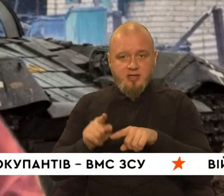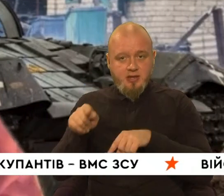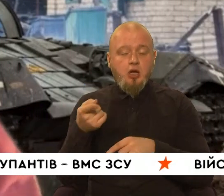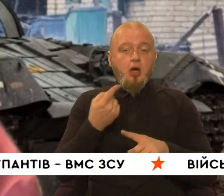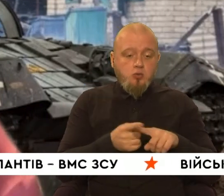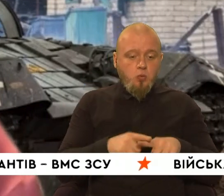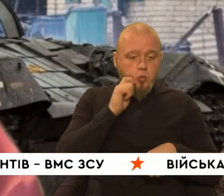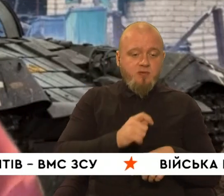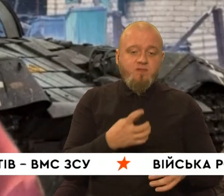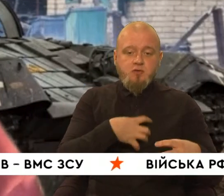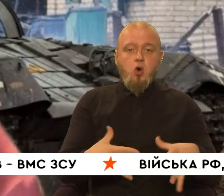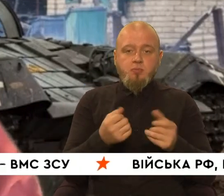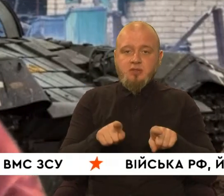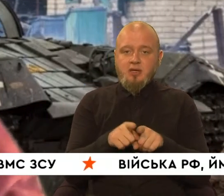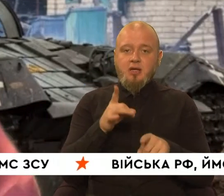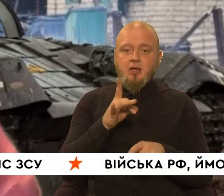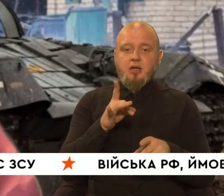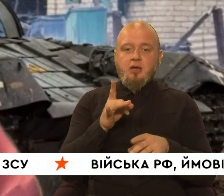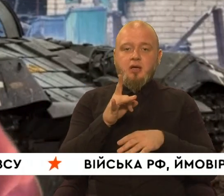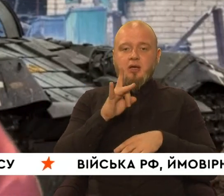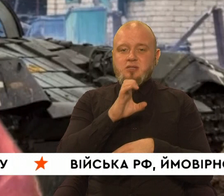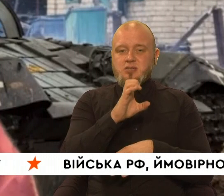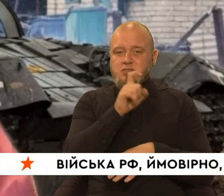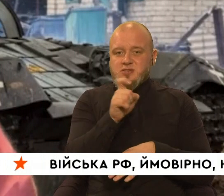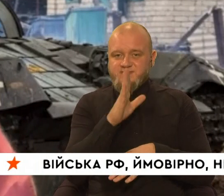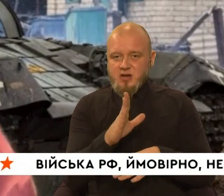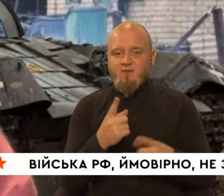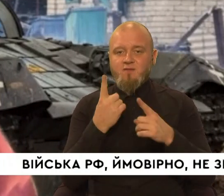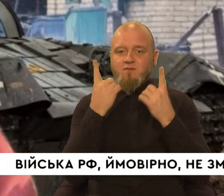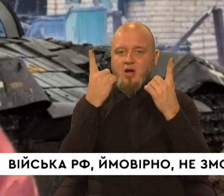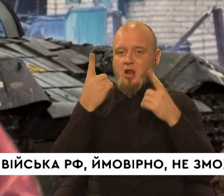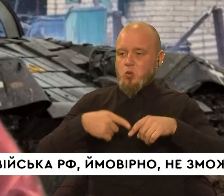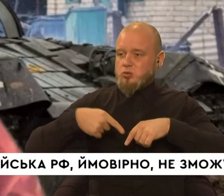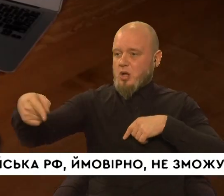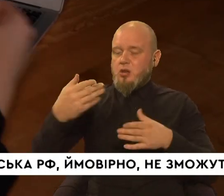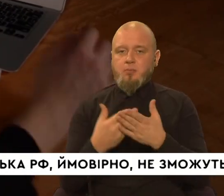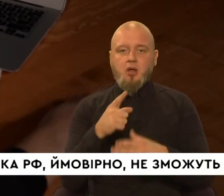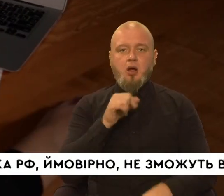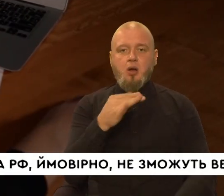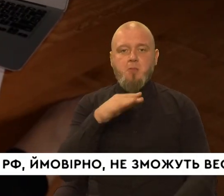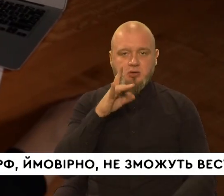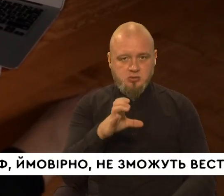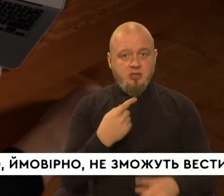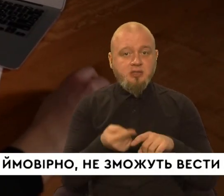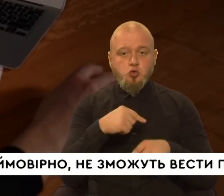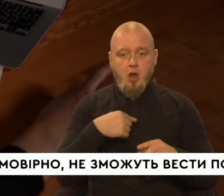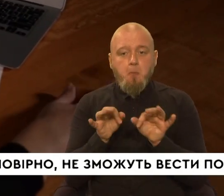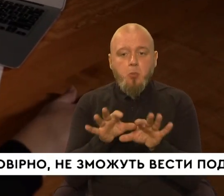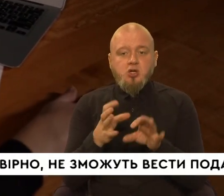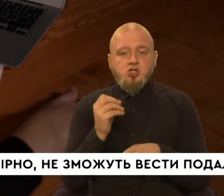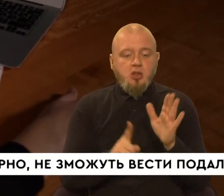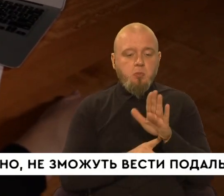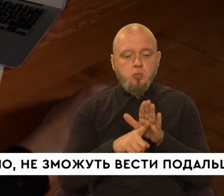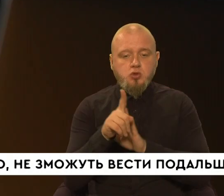Україні важливо отримати такі реактивні системи залпового вогню великої дальності, як, наприклад, «Хаймарс». Це те, що я пояснював ще